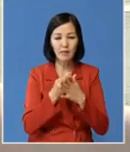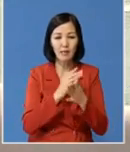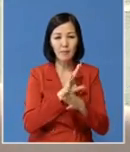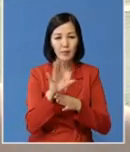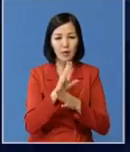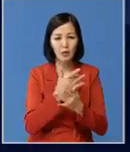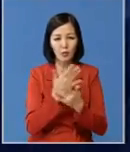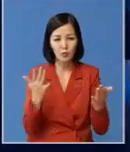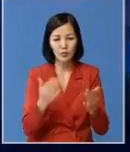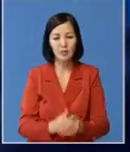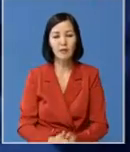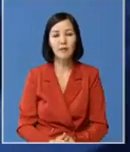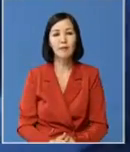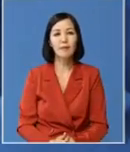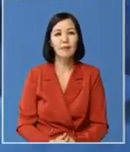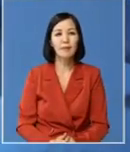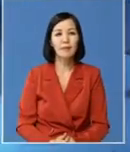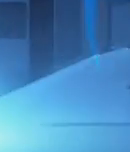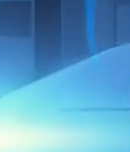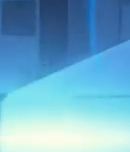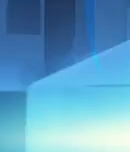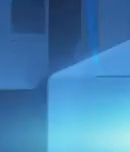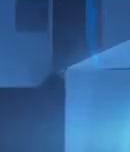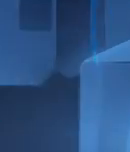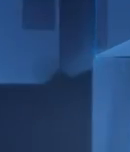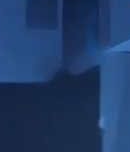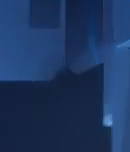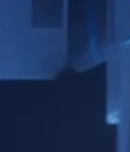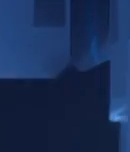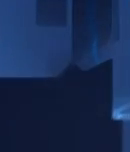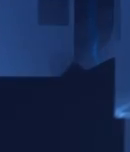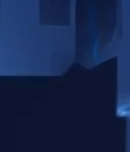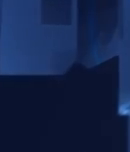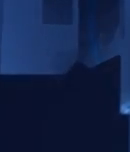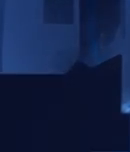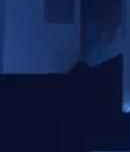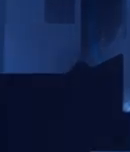продукции. Алексей Цой, Жасула Шинкинджи, телеканал ЖЦУ, Талгарский район.